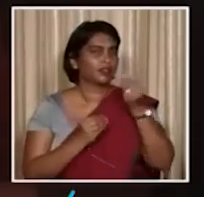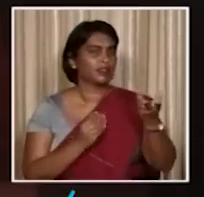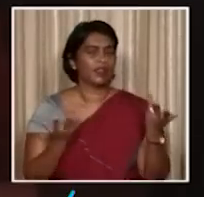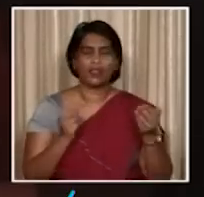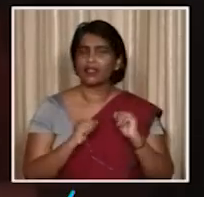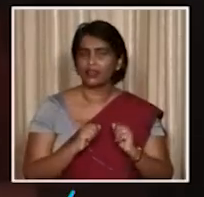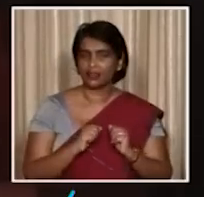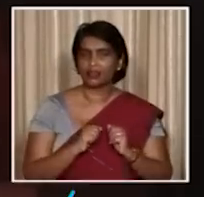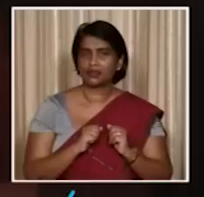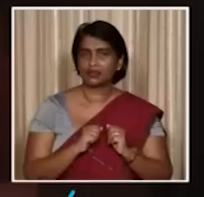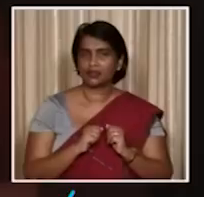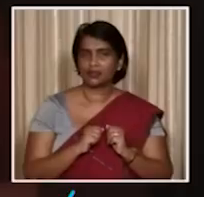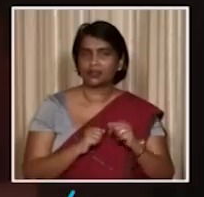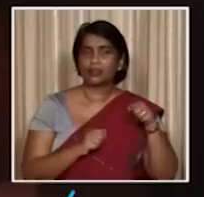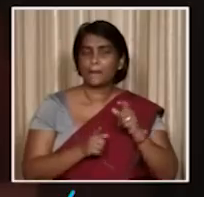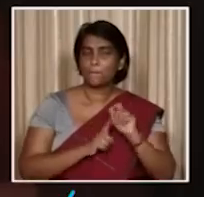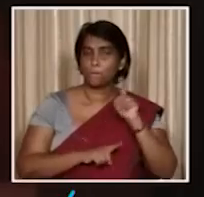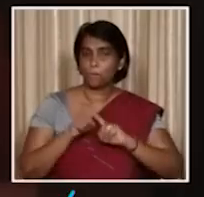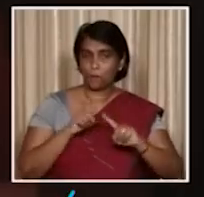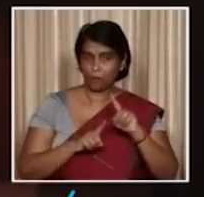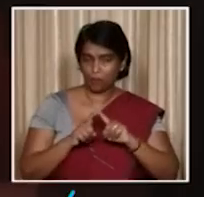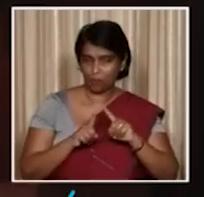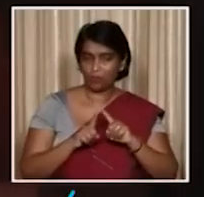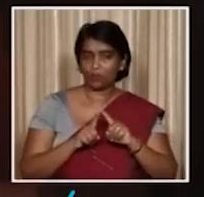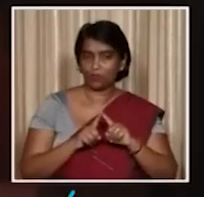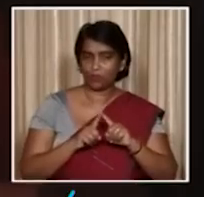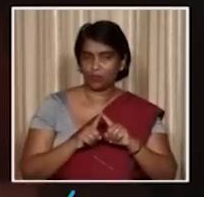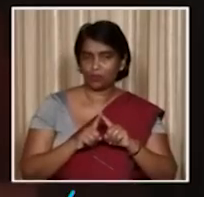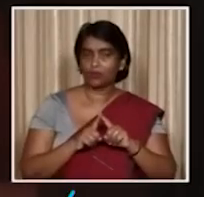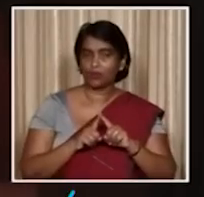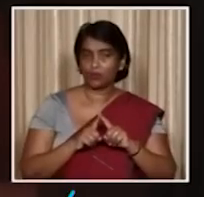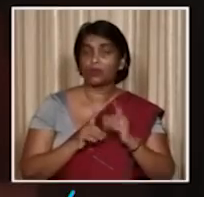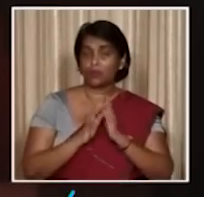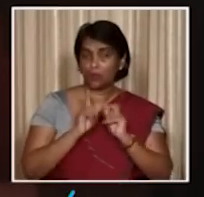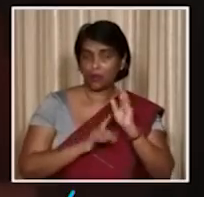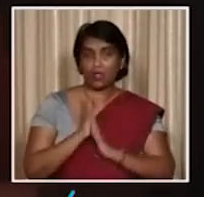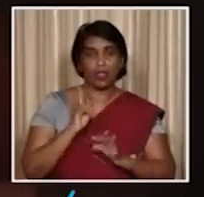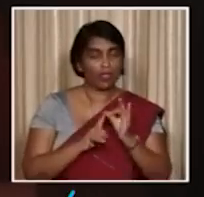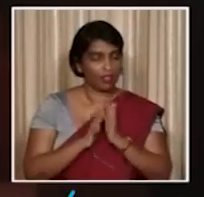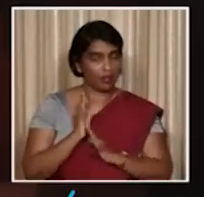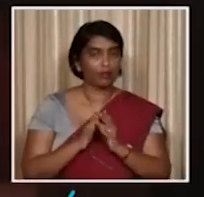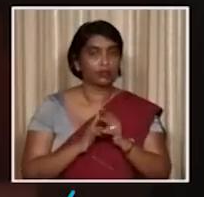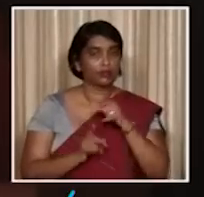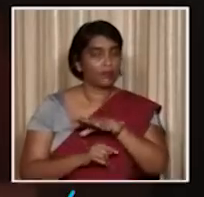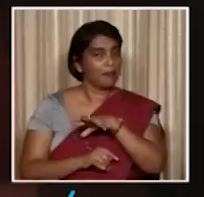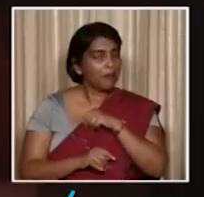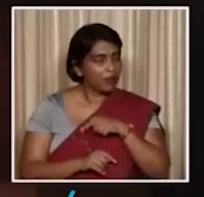නොදෙන්නේ? අනිත් එක මේ පාර්ලිමේන්තුවේ බොමිස් දෙවි ප්‍රශ්නකටම අවසාන කරනවා. මන්ත්‍රීවරුන් නැමැතිවරුන් උපයෝගී